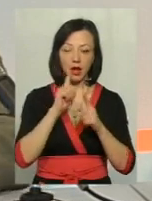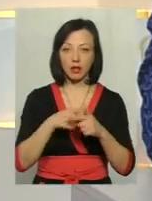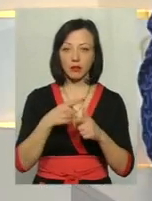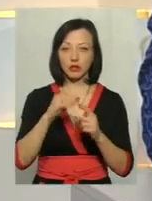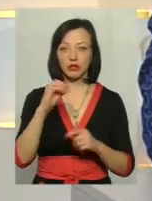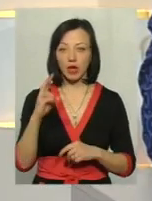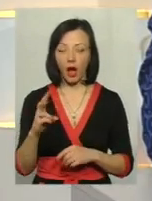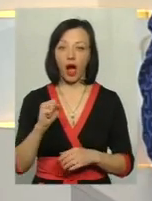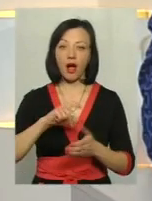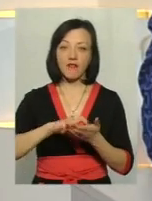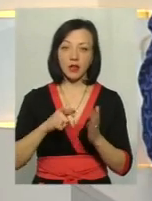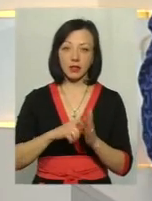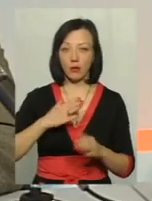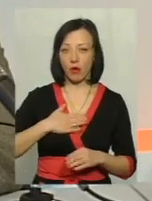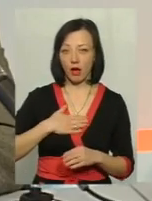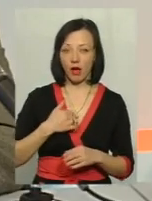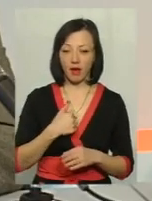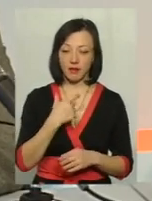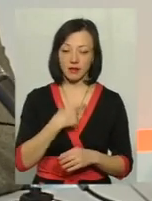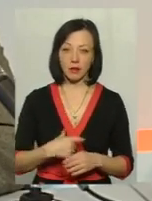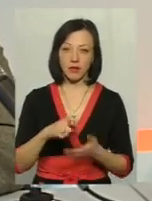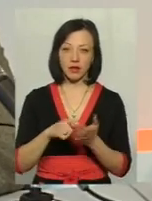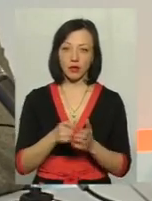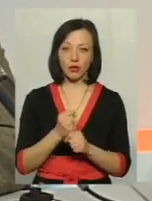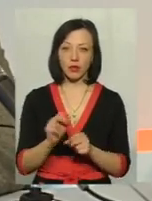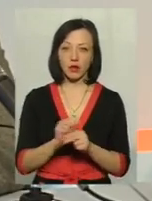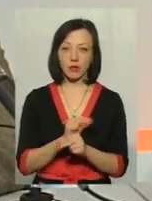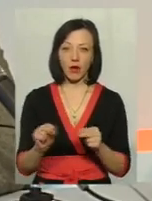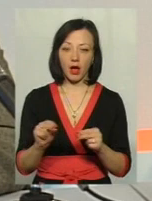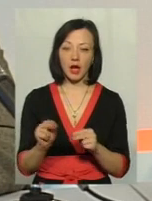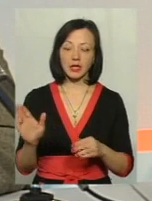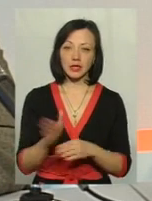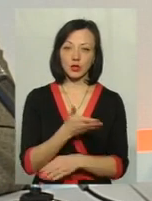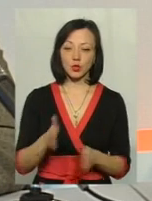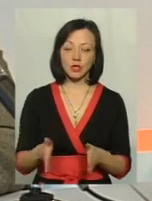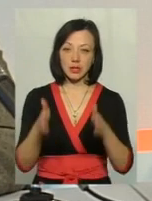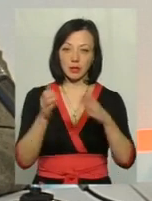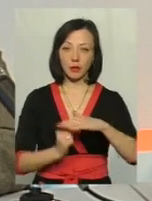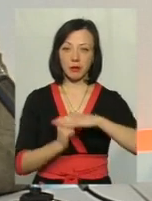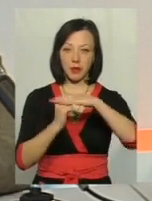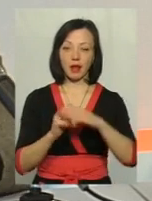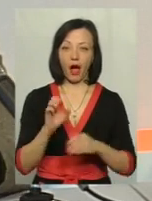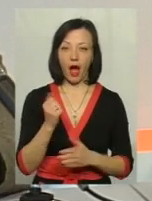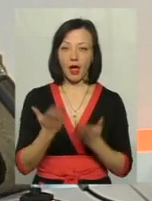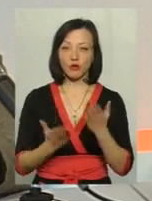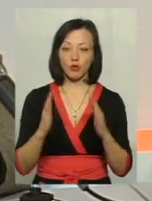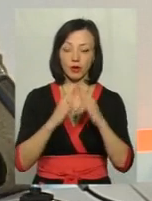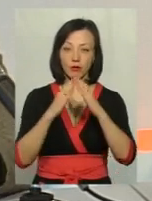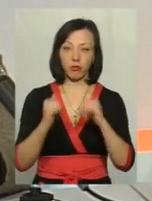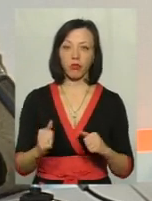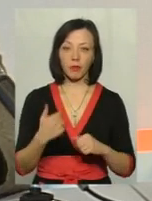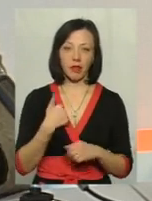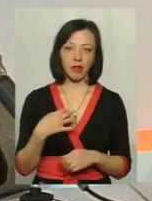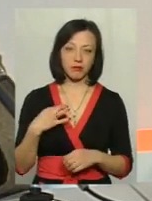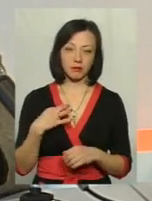або ще комусь, а квартира моя. Я в себе в квартирі зроблю ремонт чи знесу кілька там стінок підпірних, але а якщо будинок впаде, то мене